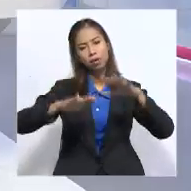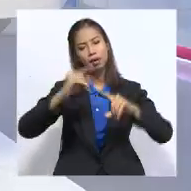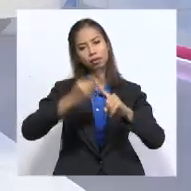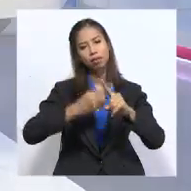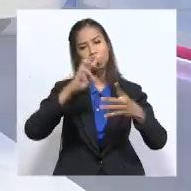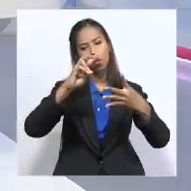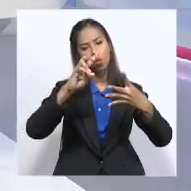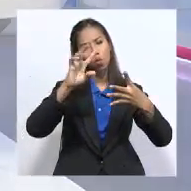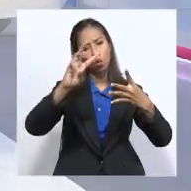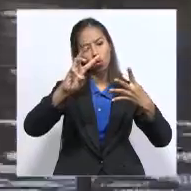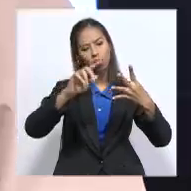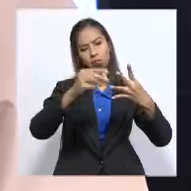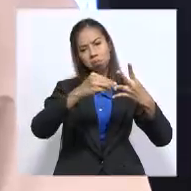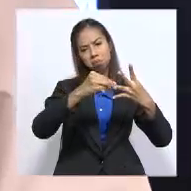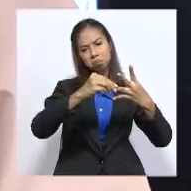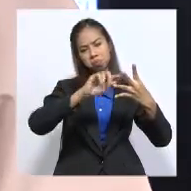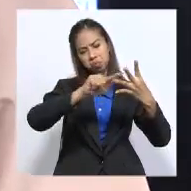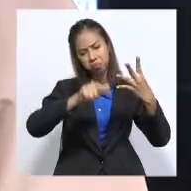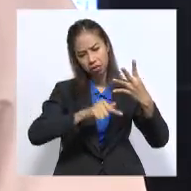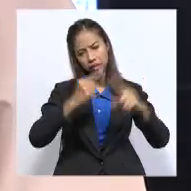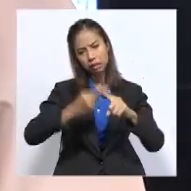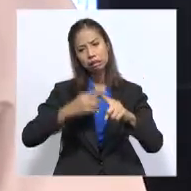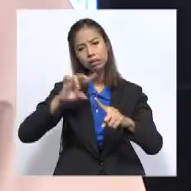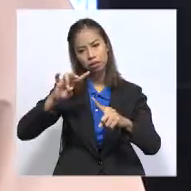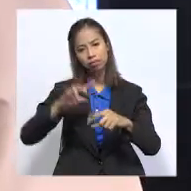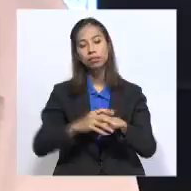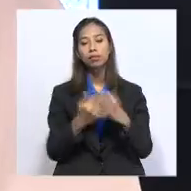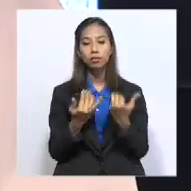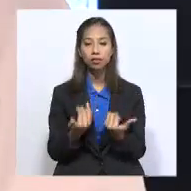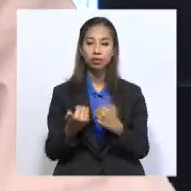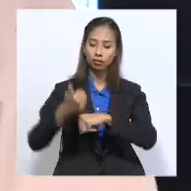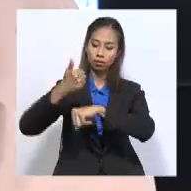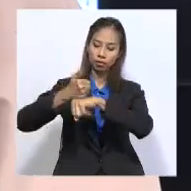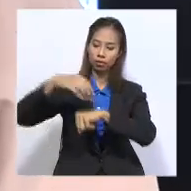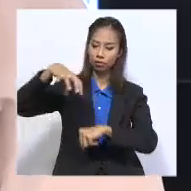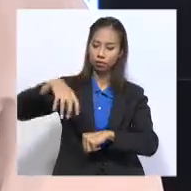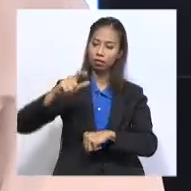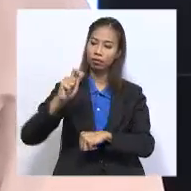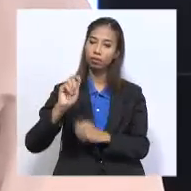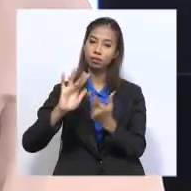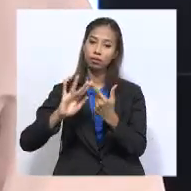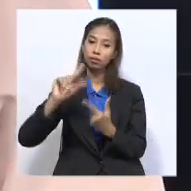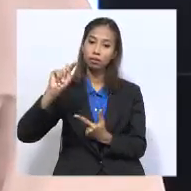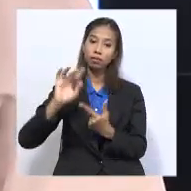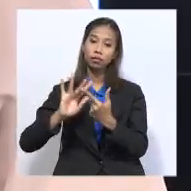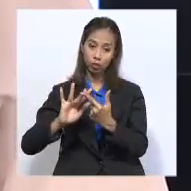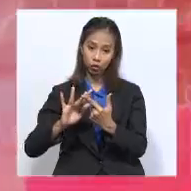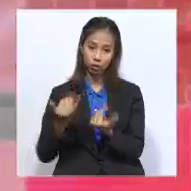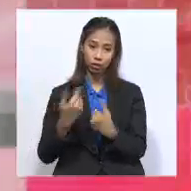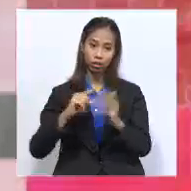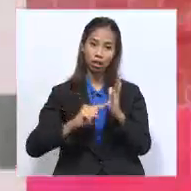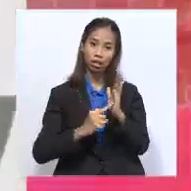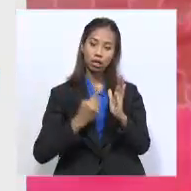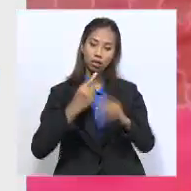ถึงเดือนกรกฎาคมนี้ค่ะโดยท่านวันชัยศักดิ์อุดมชัยอธิบดีกรมอุตุนิยมวิทยาได้ประกาศเริ่มต้นฤดูฝนของประเทศไท